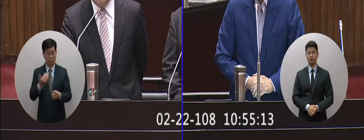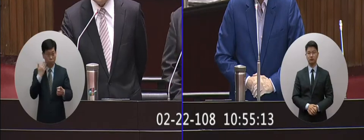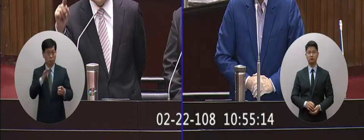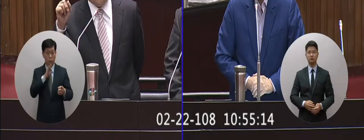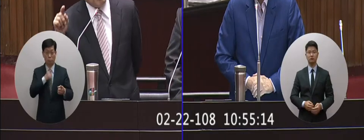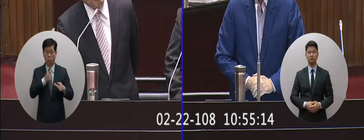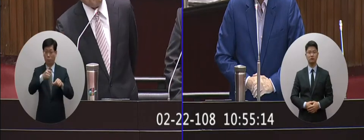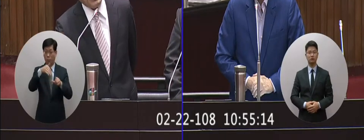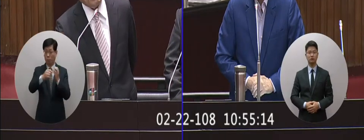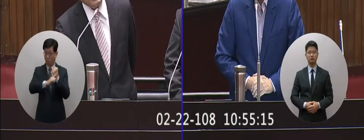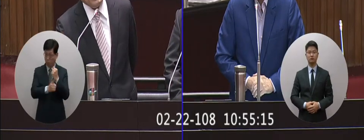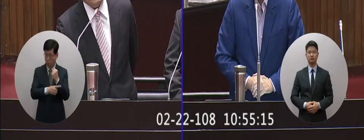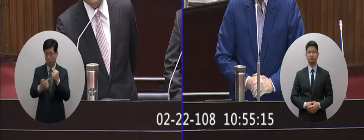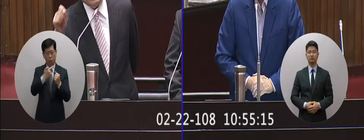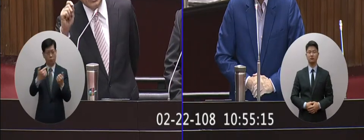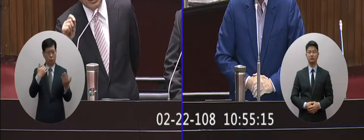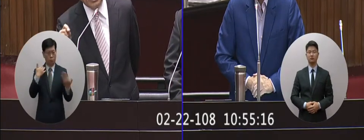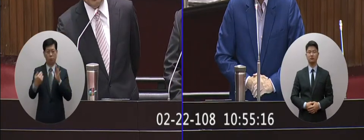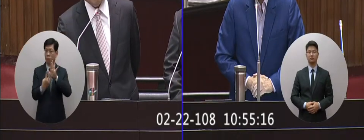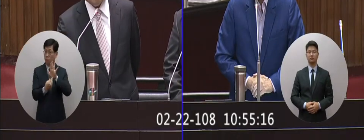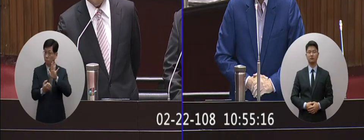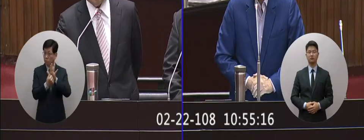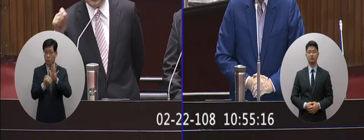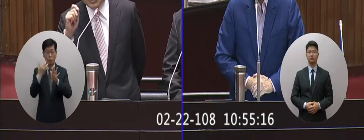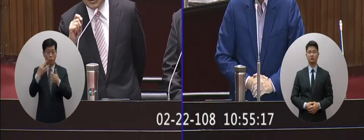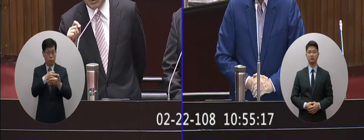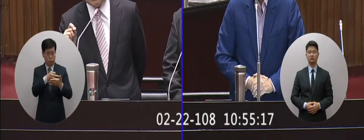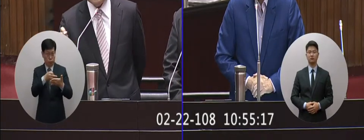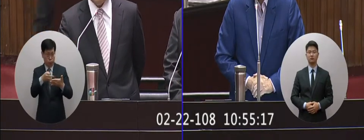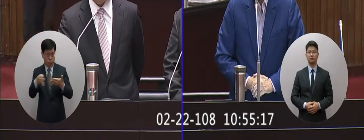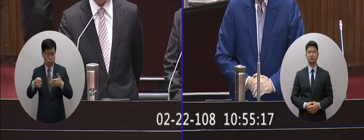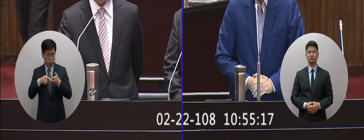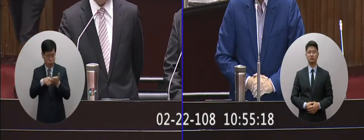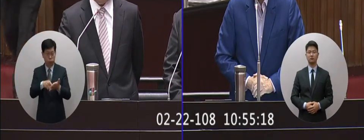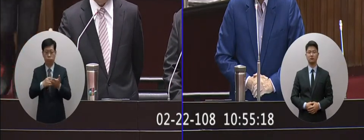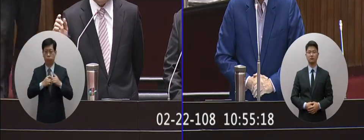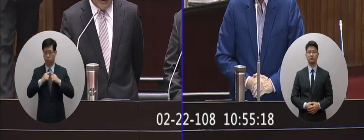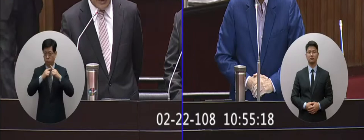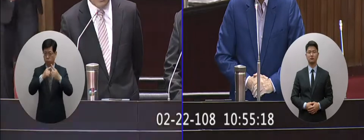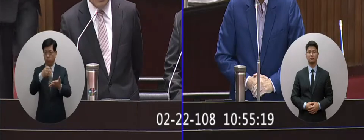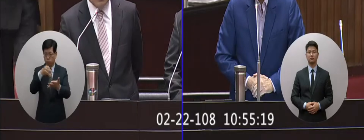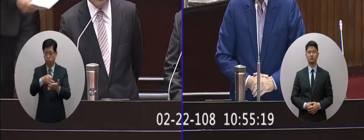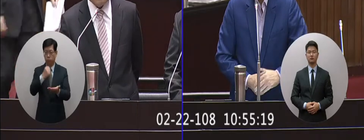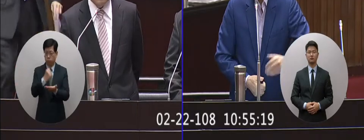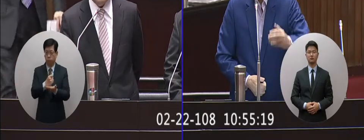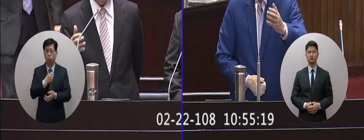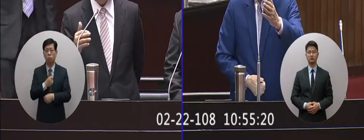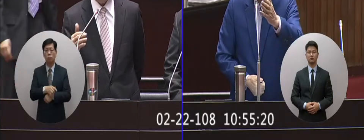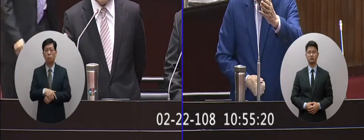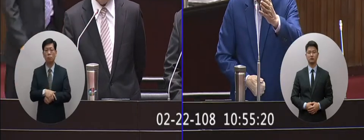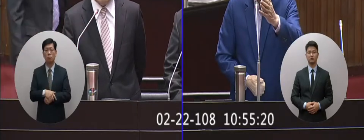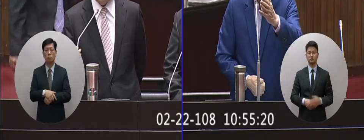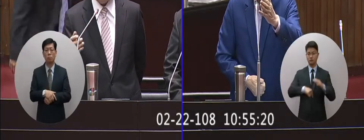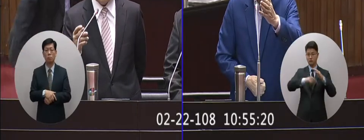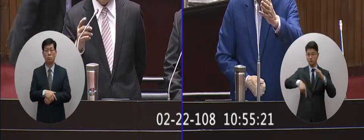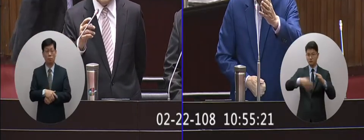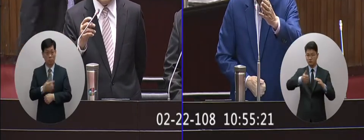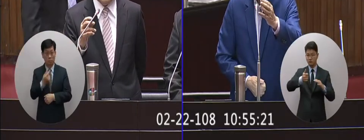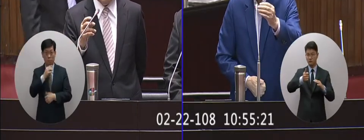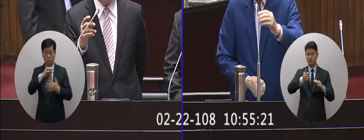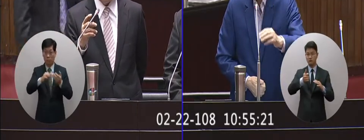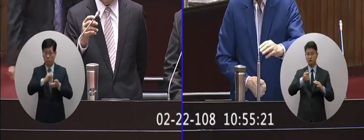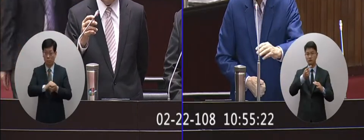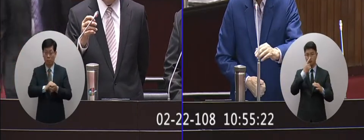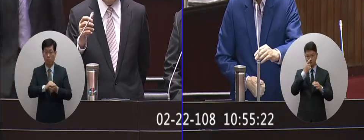公投法是因为明白规定，你要联署必须要亲自签名盖章，所以相关的这个